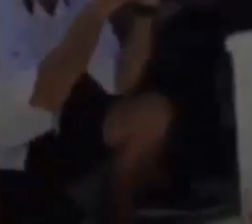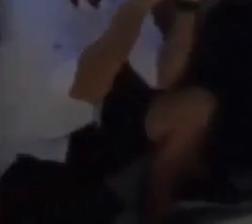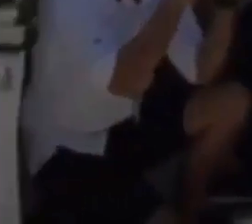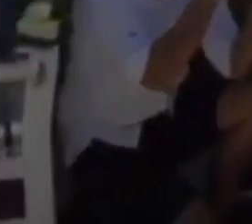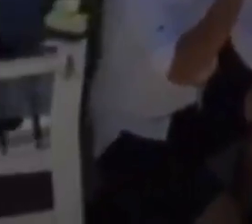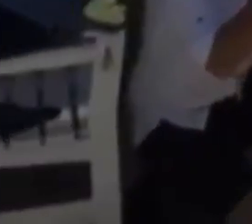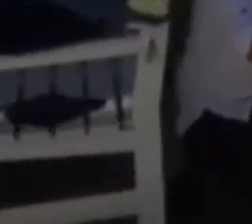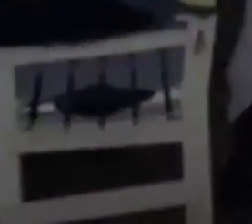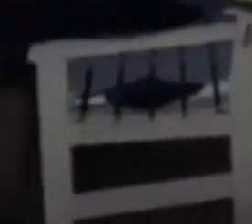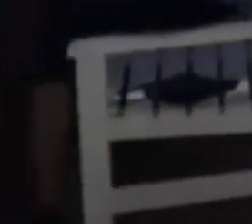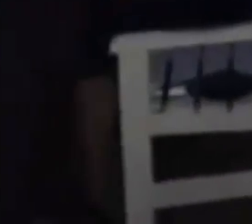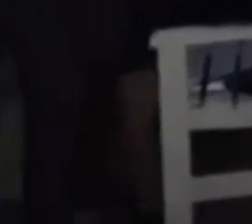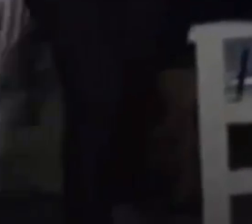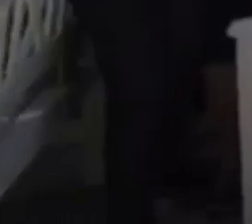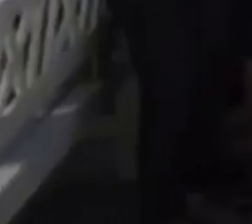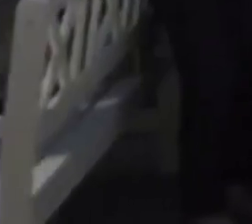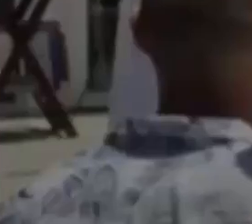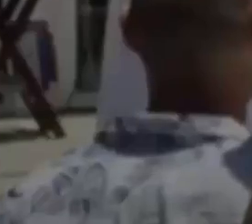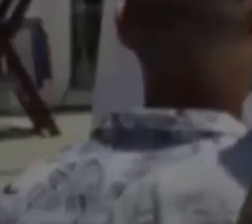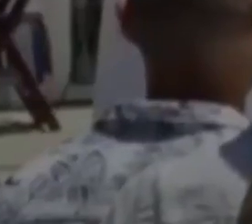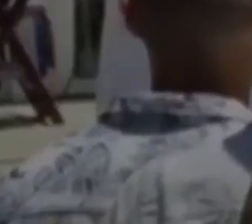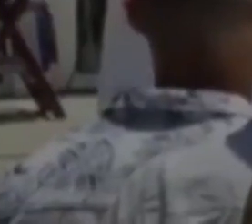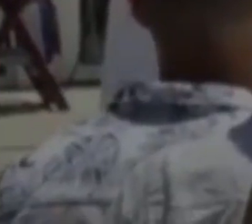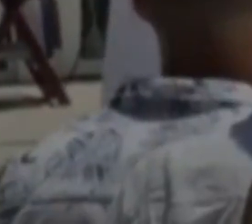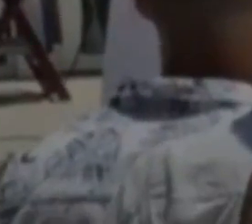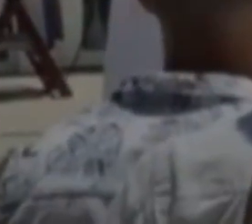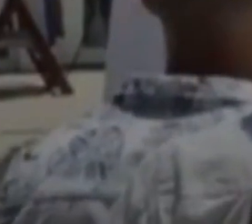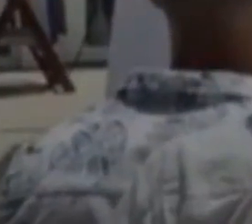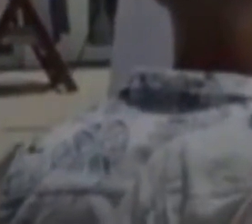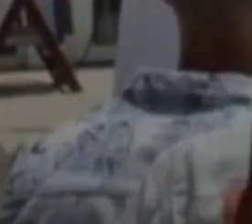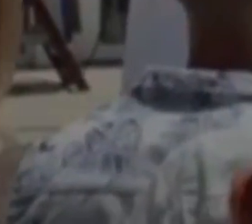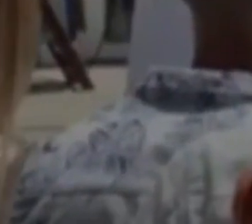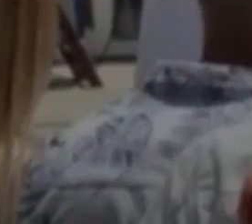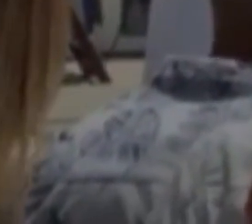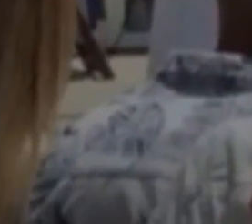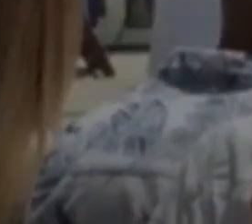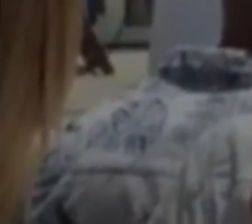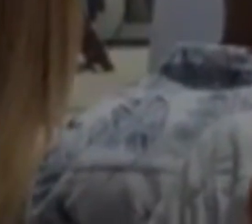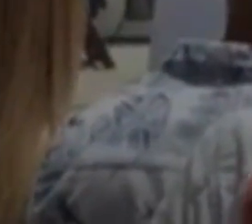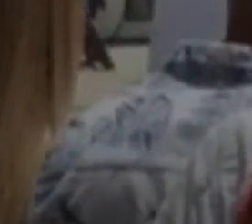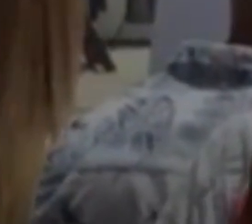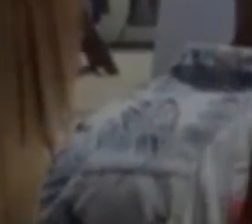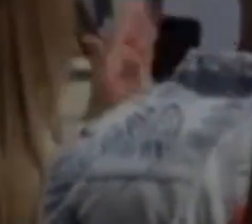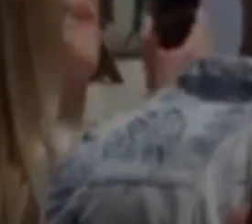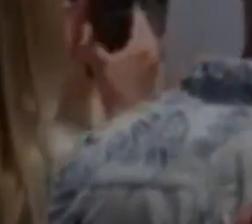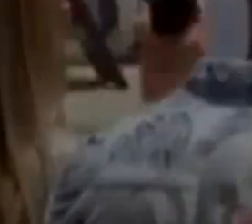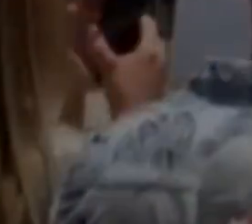יוסף עם בן זוגו. ברוך אתה אדוני אלוהינו מלך העולם שהחיינו וקיימנו והגיענו לזמן הזה.